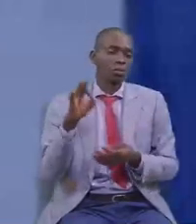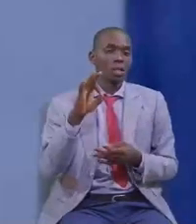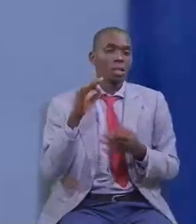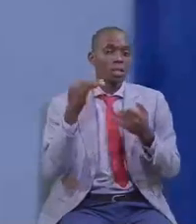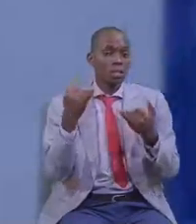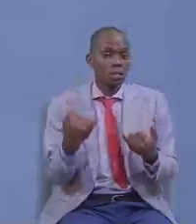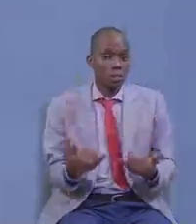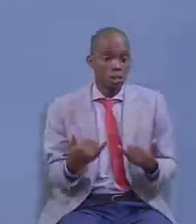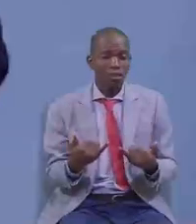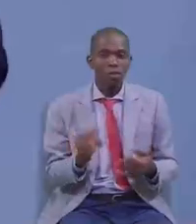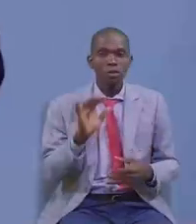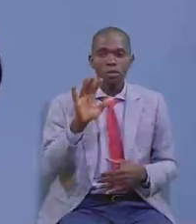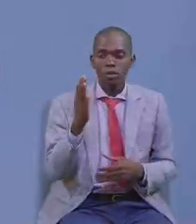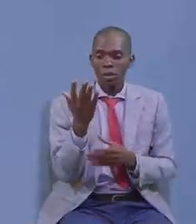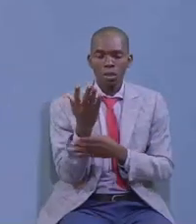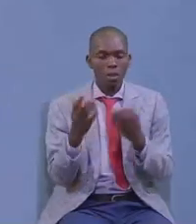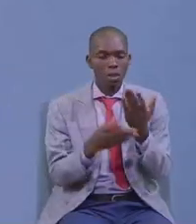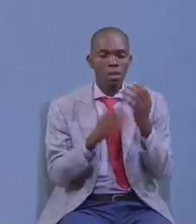Maintenant, tes mains peuvent le servir.